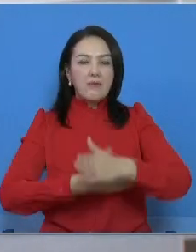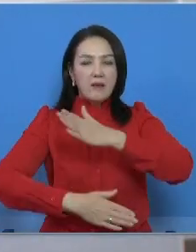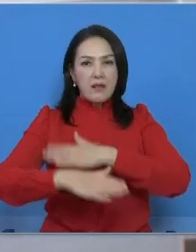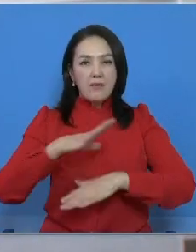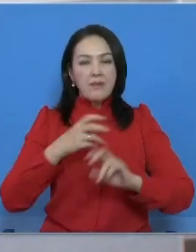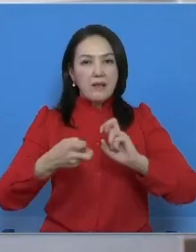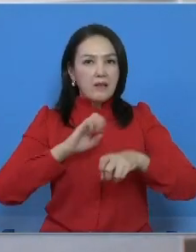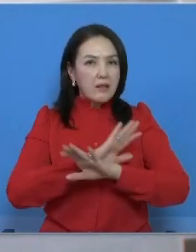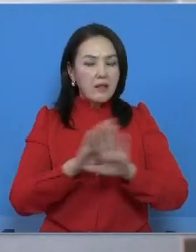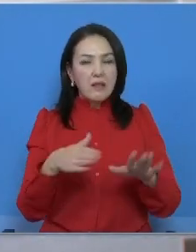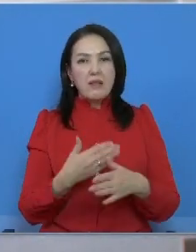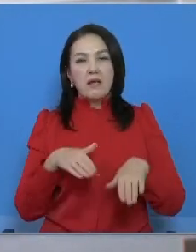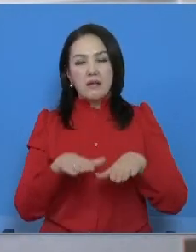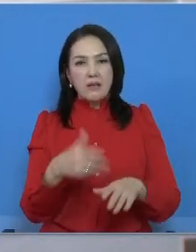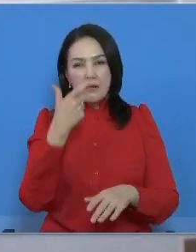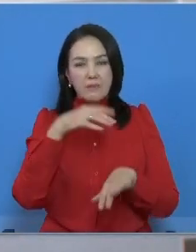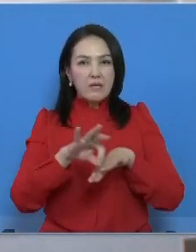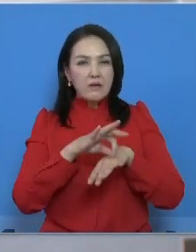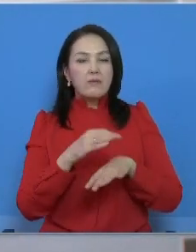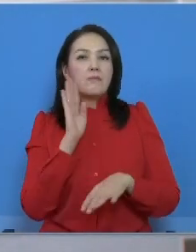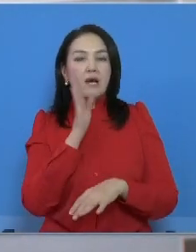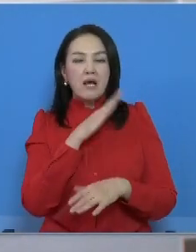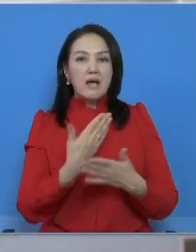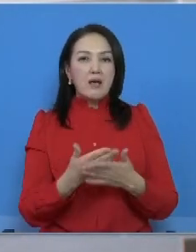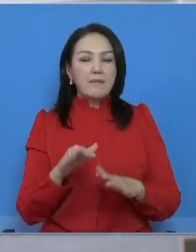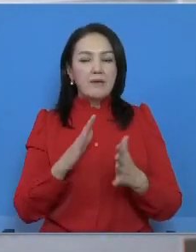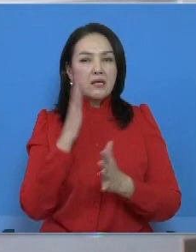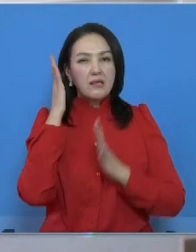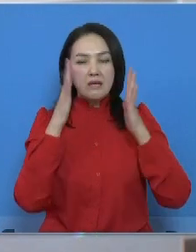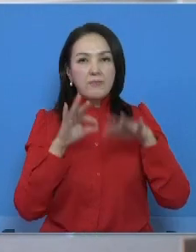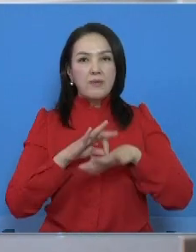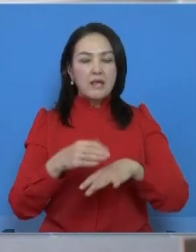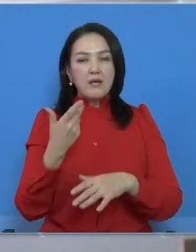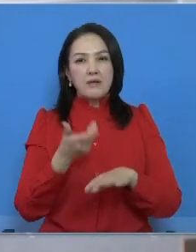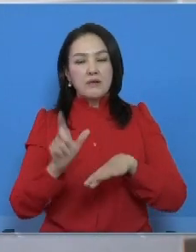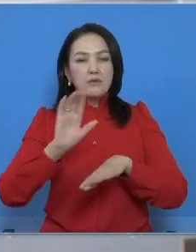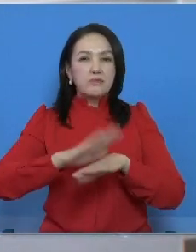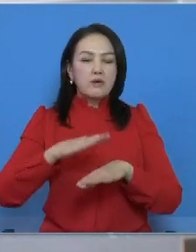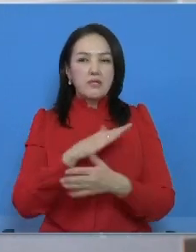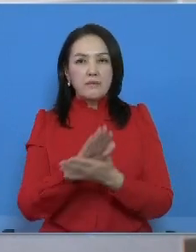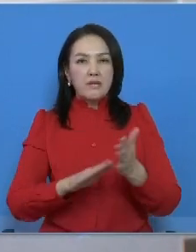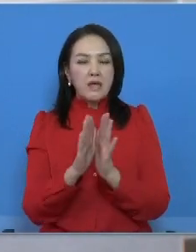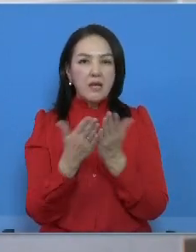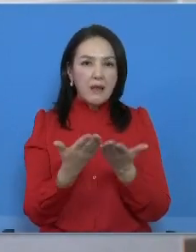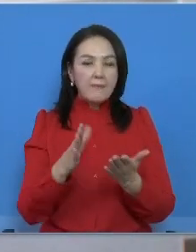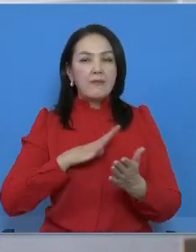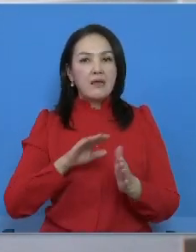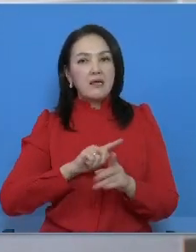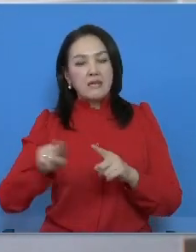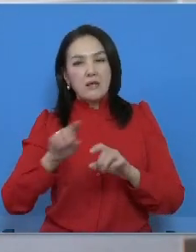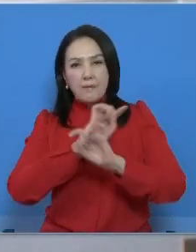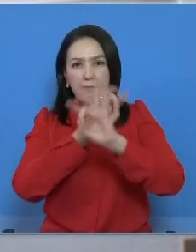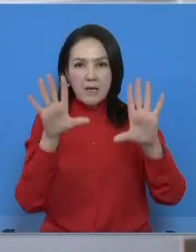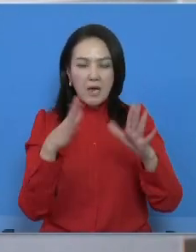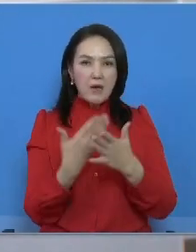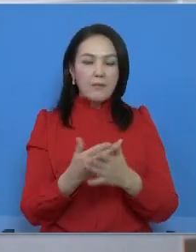это не сломило ее она решила для себя стать женой матерью и те за мечтой определение своей тяжелой участи написала книгу которая сразу стала